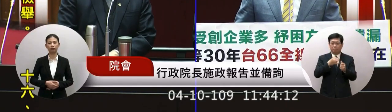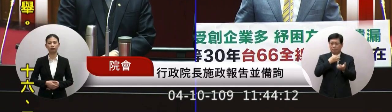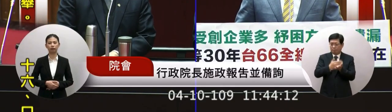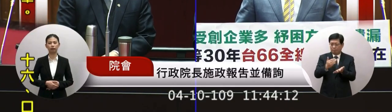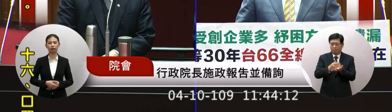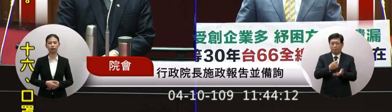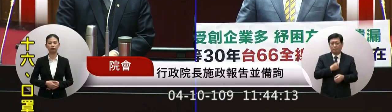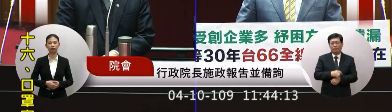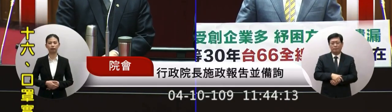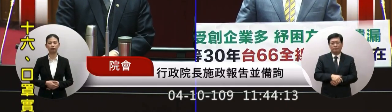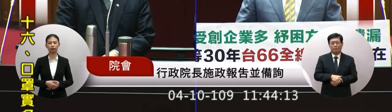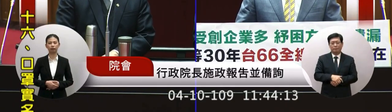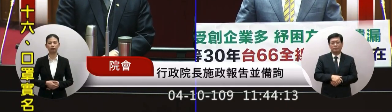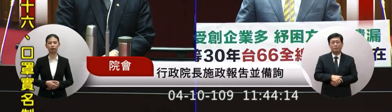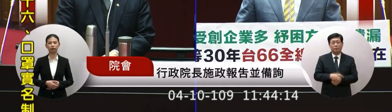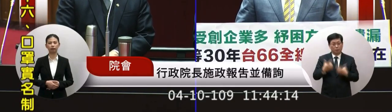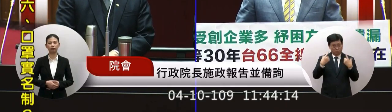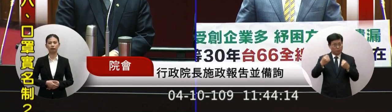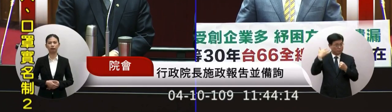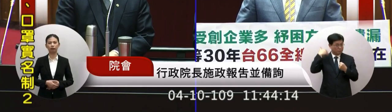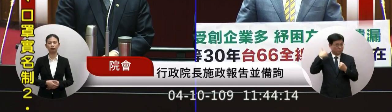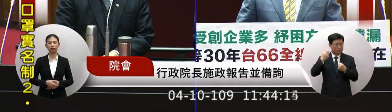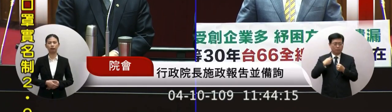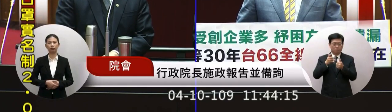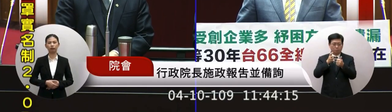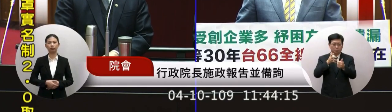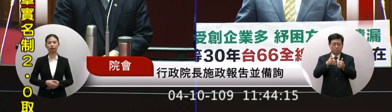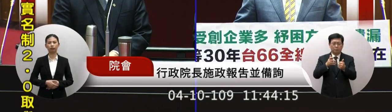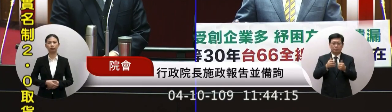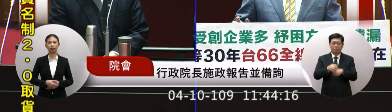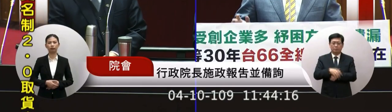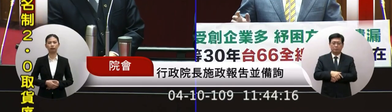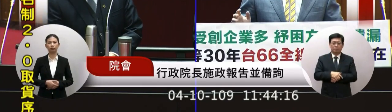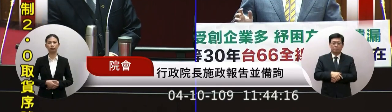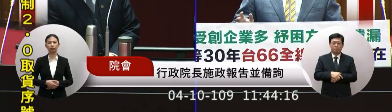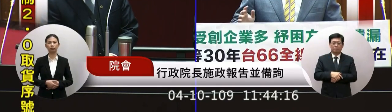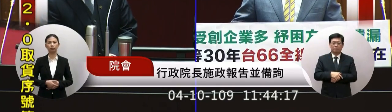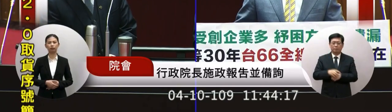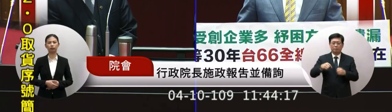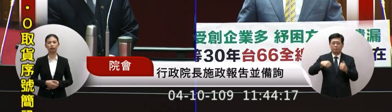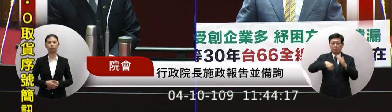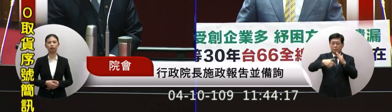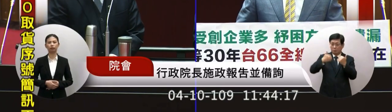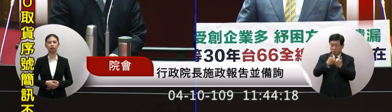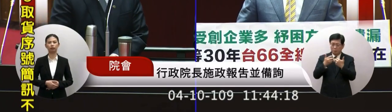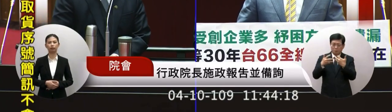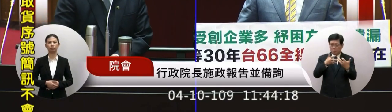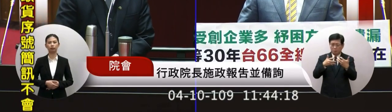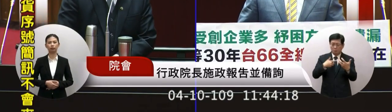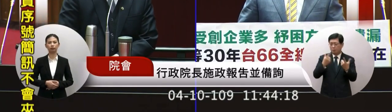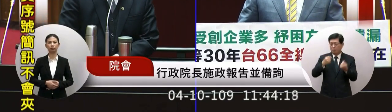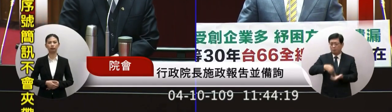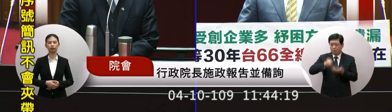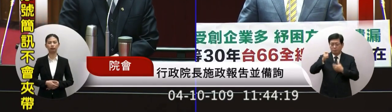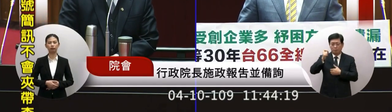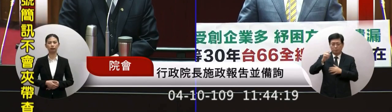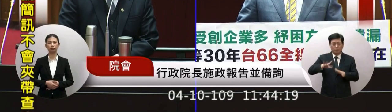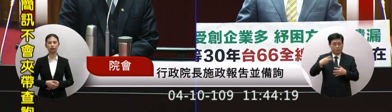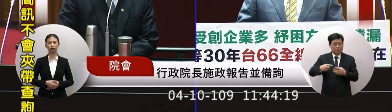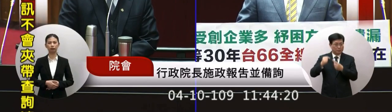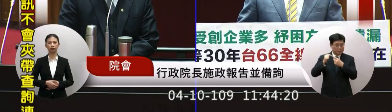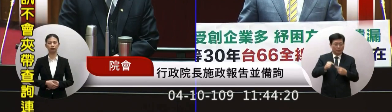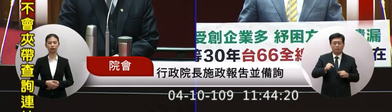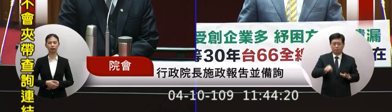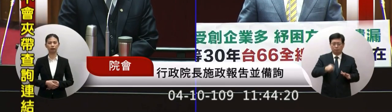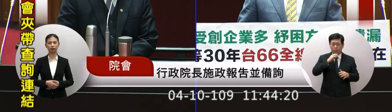个情形哈。那我想我延续我上一次这个在院会咨询的时候哈，也有提到哈这